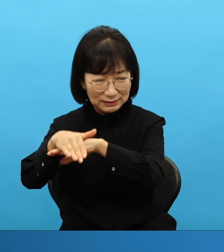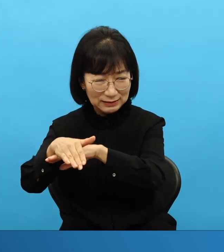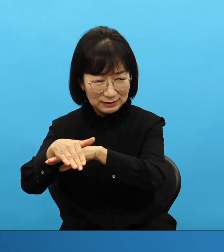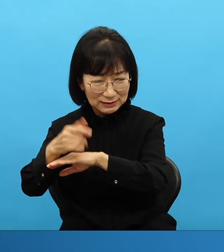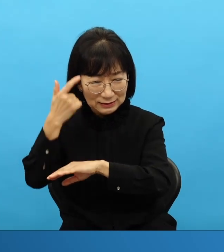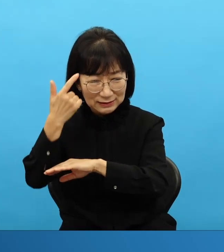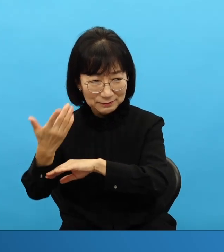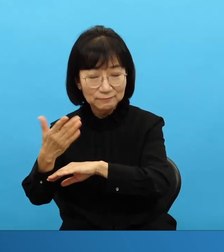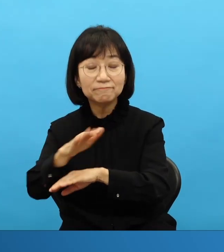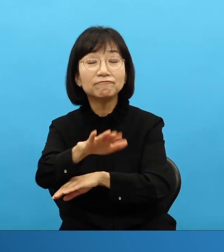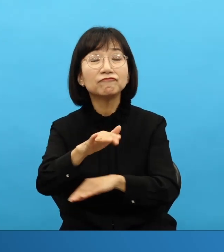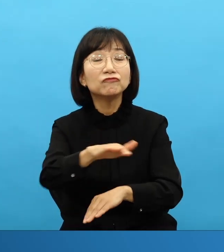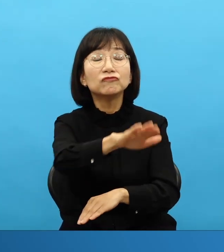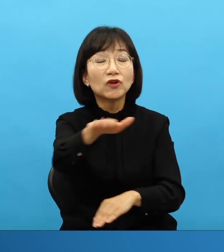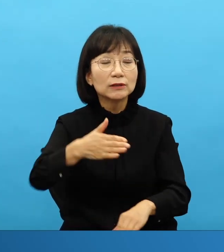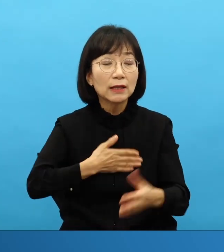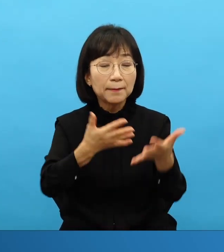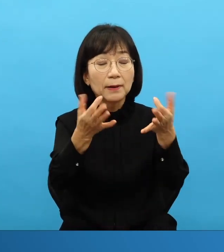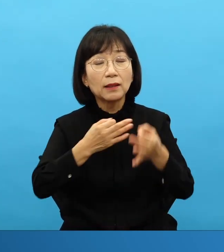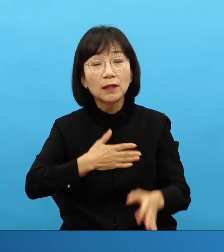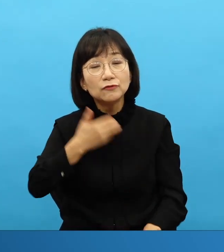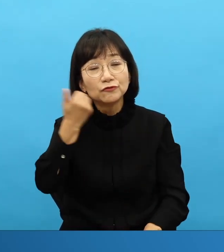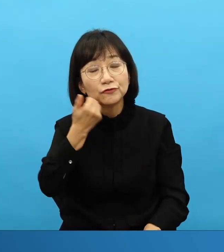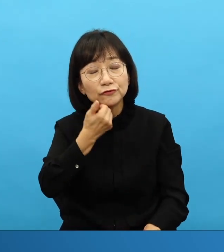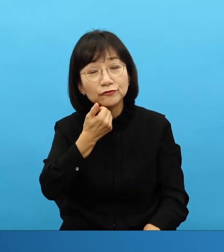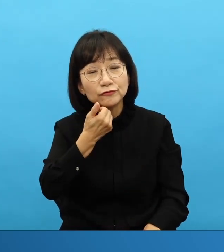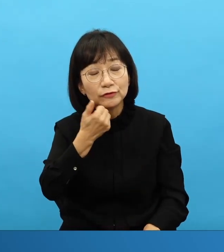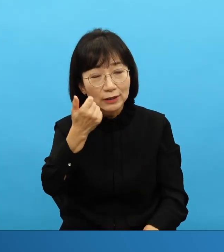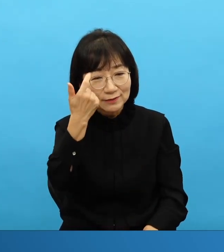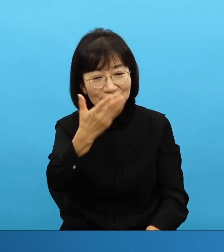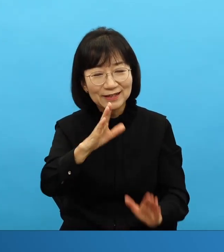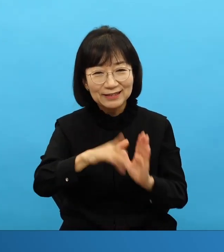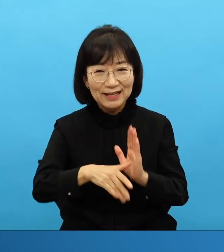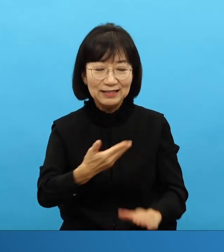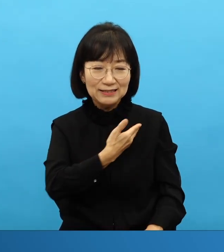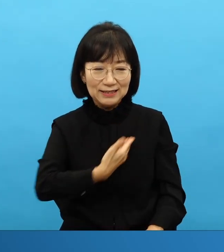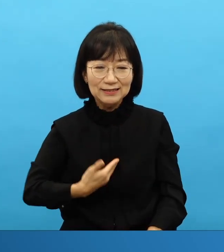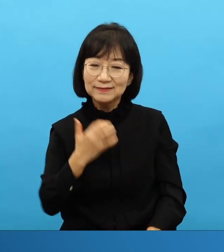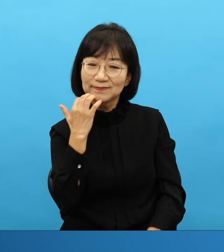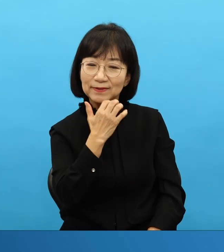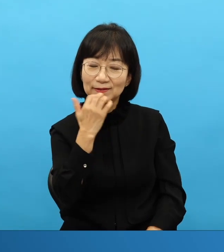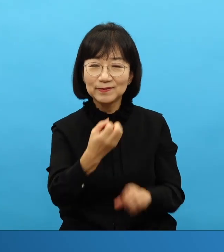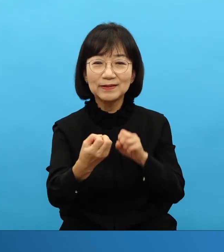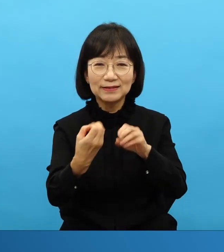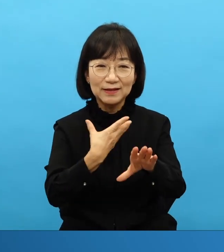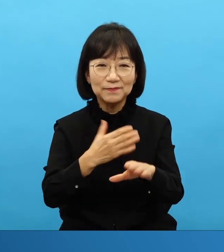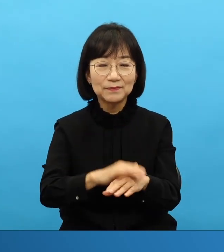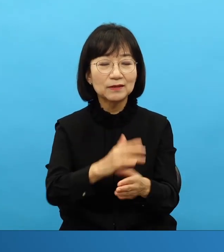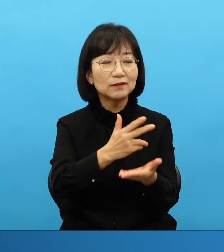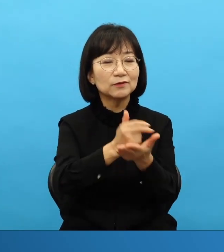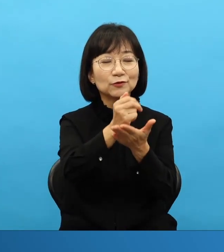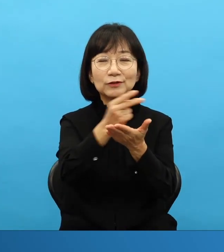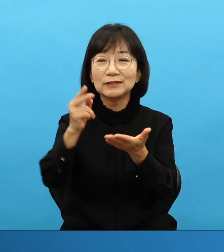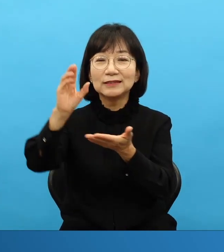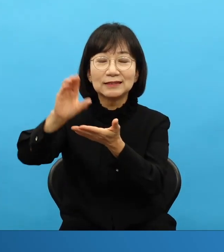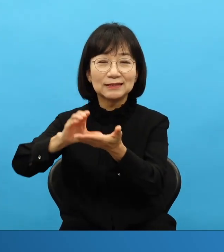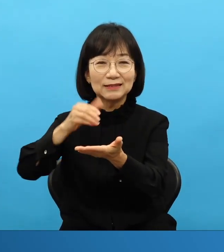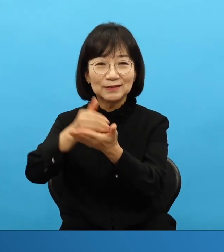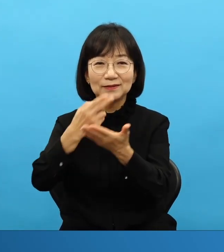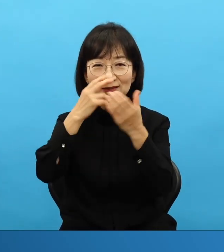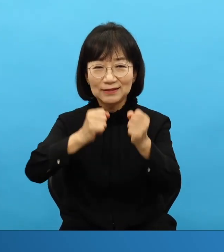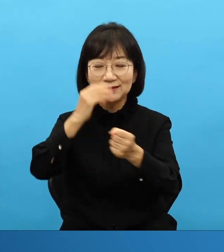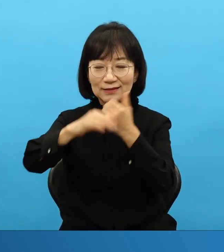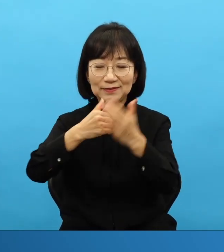样的告白： 저는 그리스도시요 살아계신 하나님의 아들이십니다. 你是基督，是永生神的儿子 그리스도라는 거예요. 啊，就是基督。